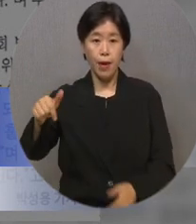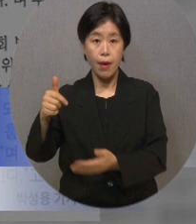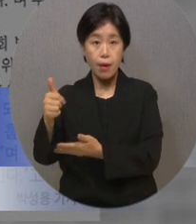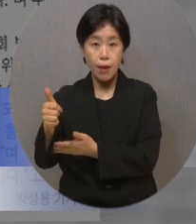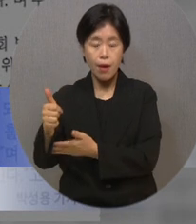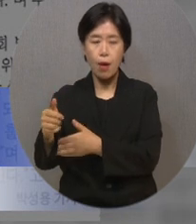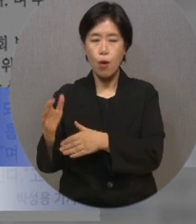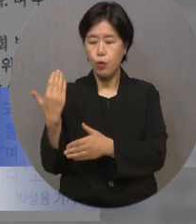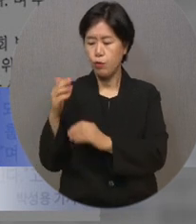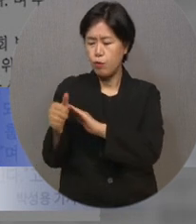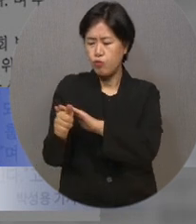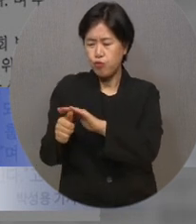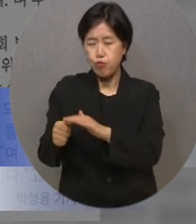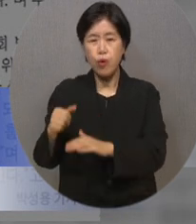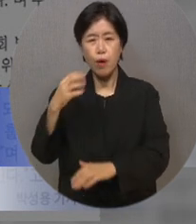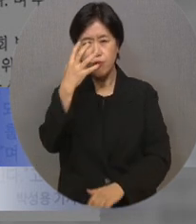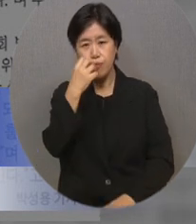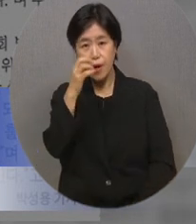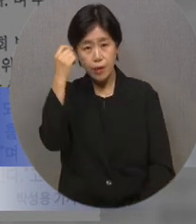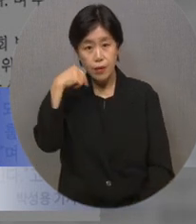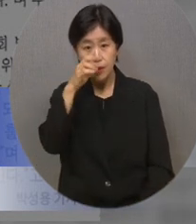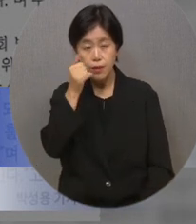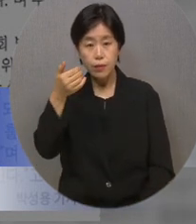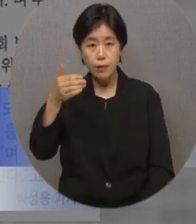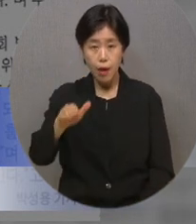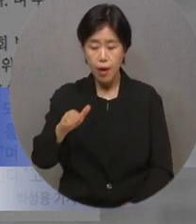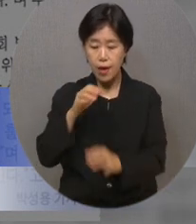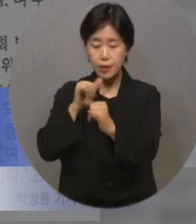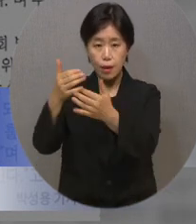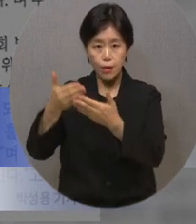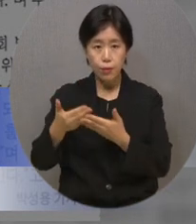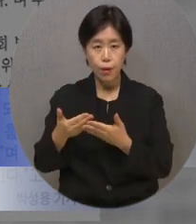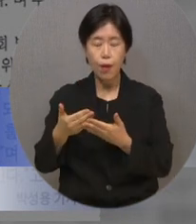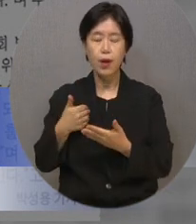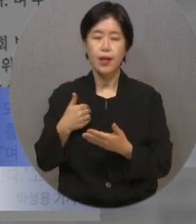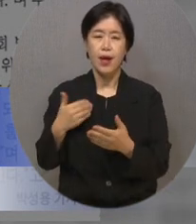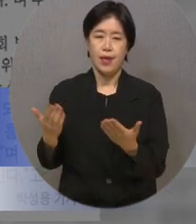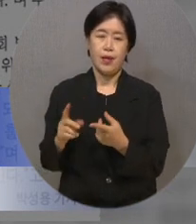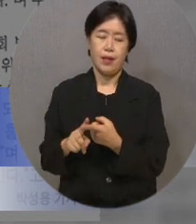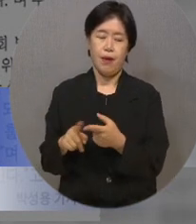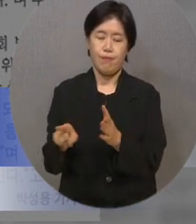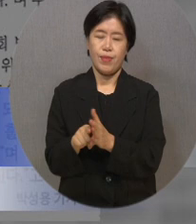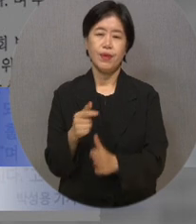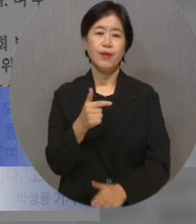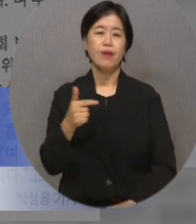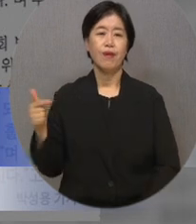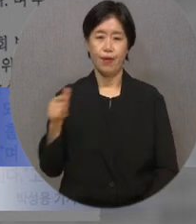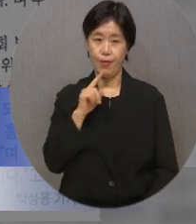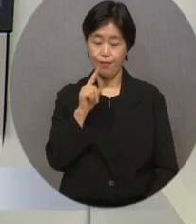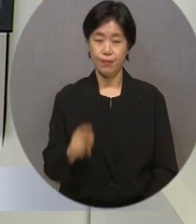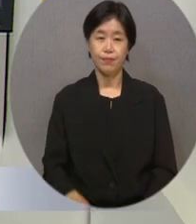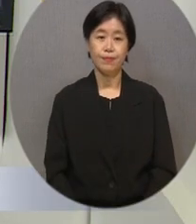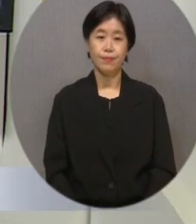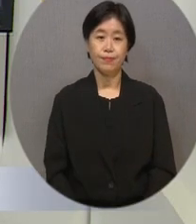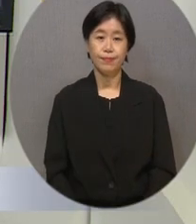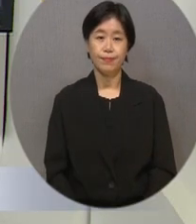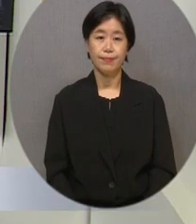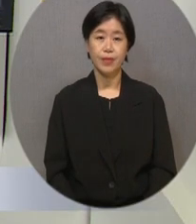있었는데 큰 상을 받으니 작업에 대한 믿음이 생겼다며 수상소감을 소개하고 있습니다